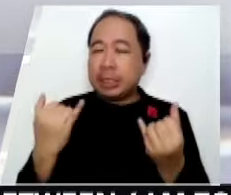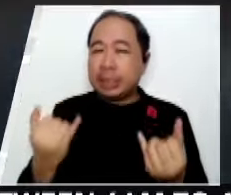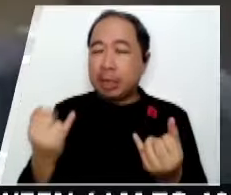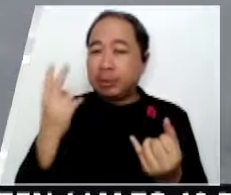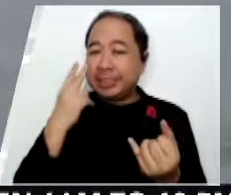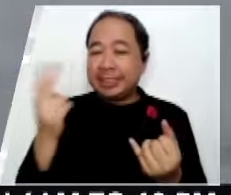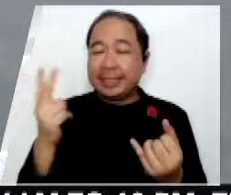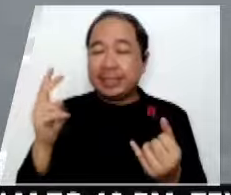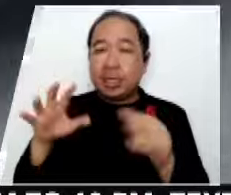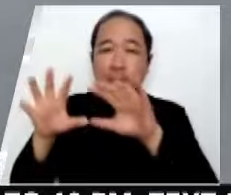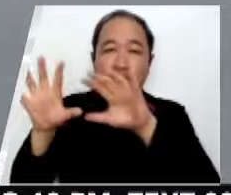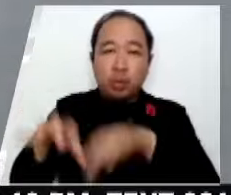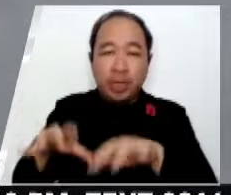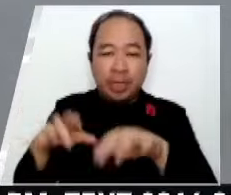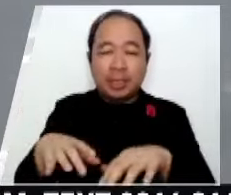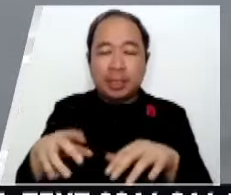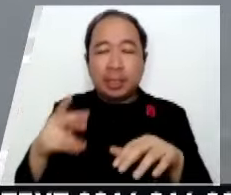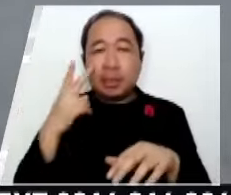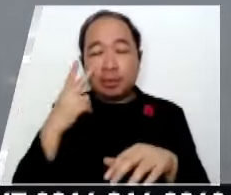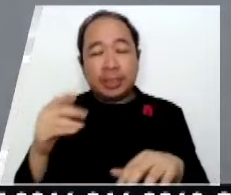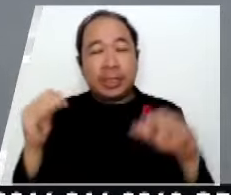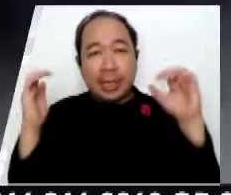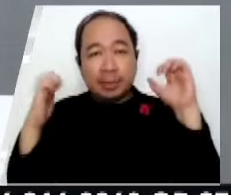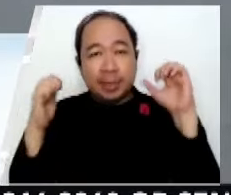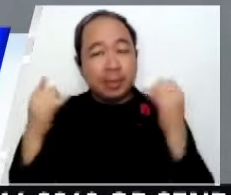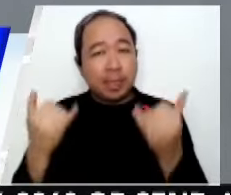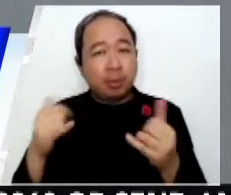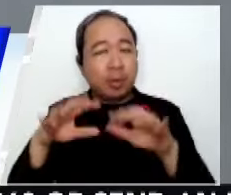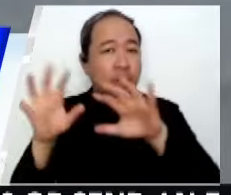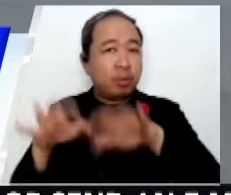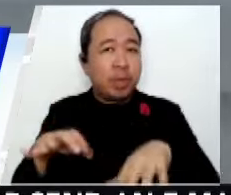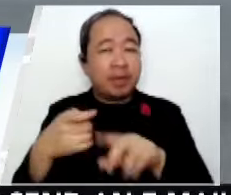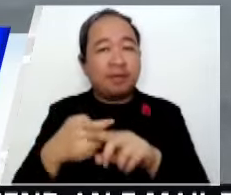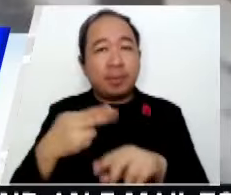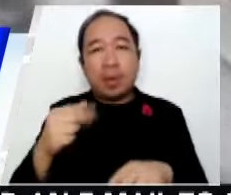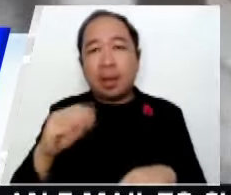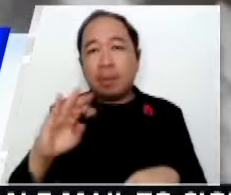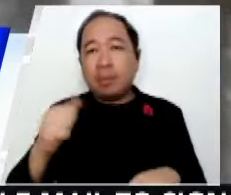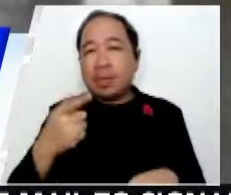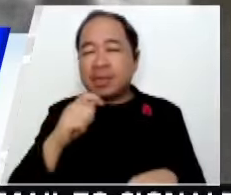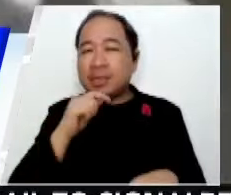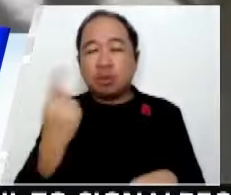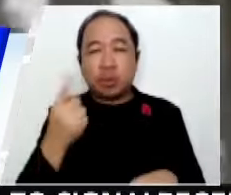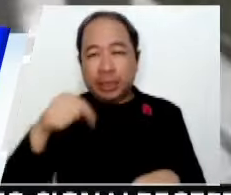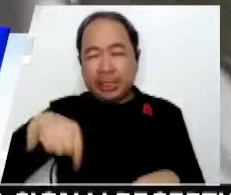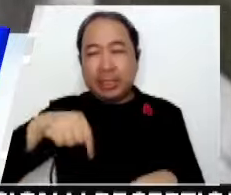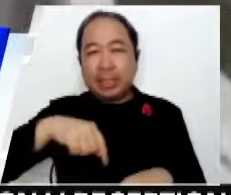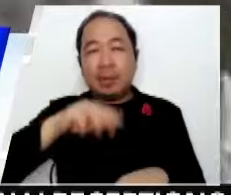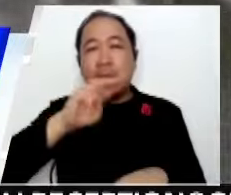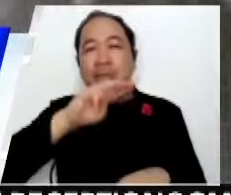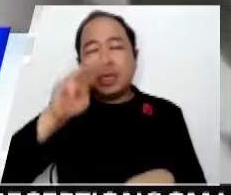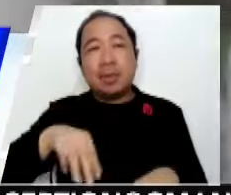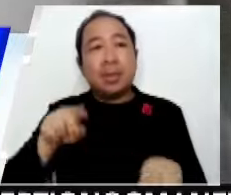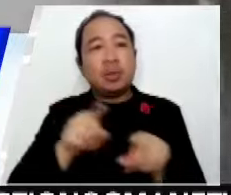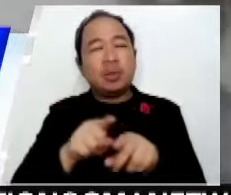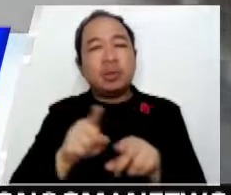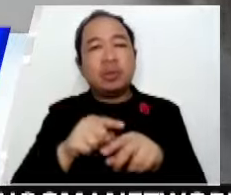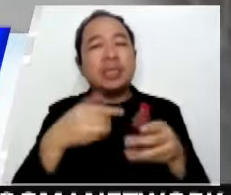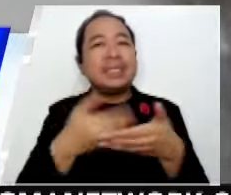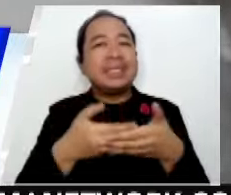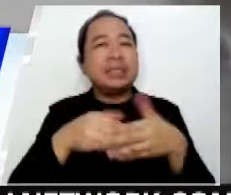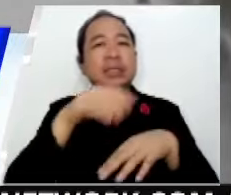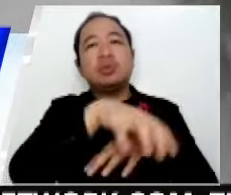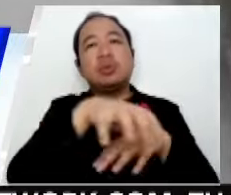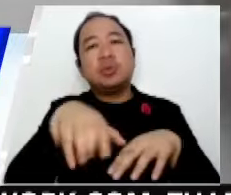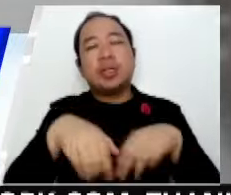po natin, no? Na itong mga pag-ulan na dulot ng habagat, hindi lamang dito sa Metro Manila, kundi maging sa mga karating lalawigan, inaasahan pa rin natin na